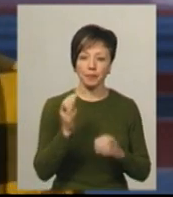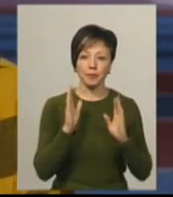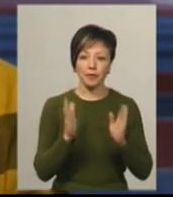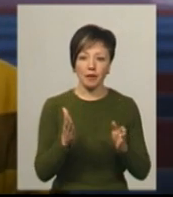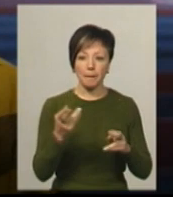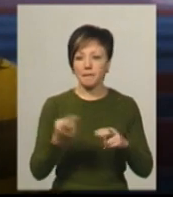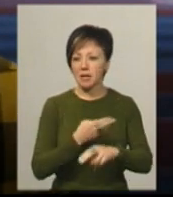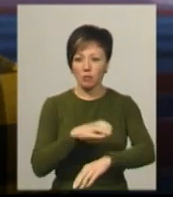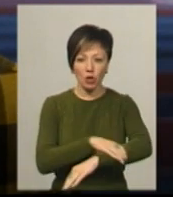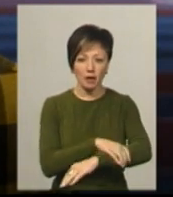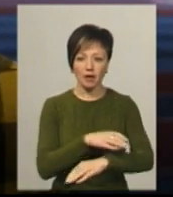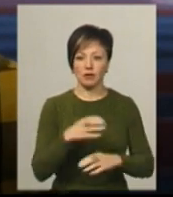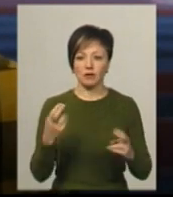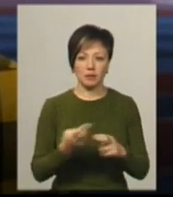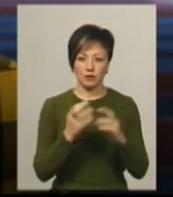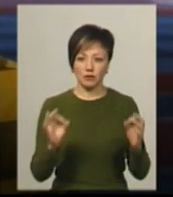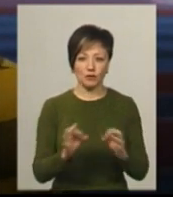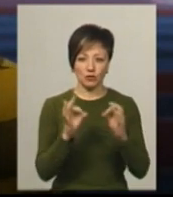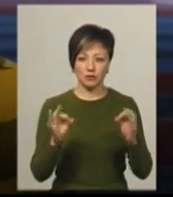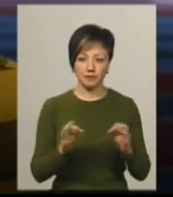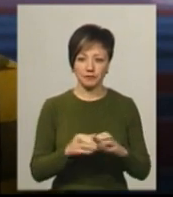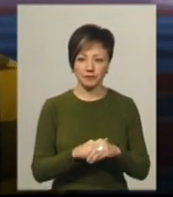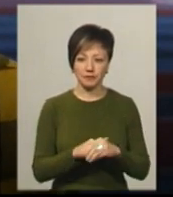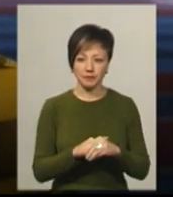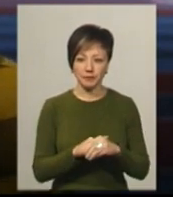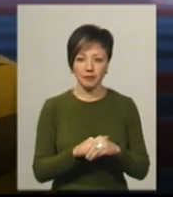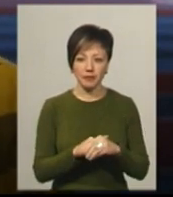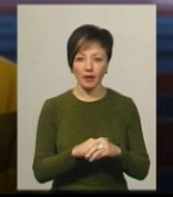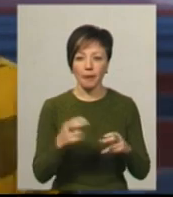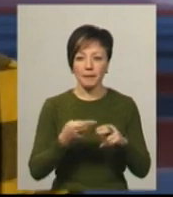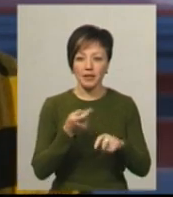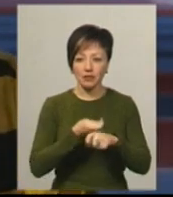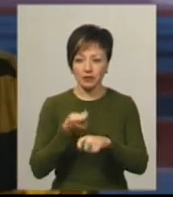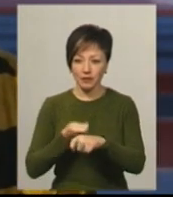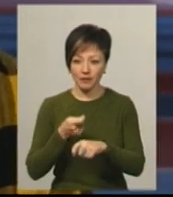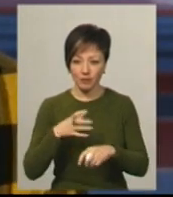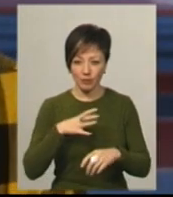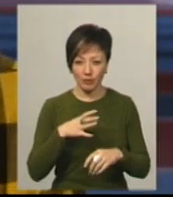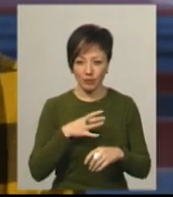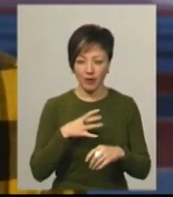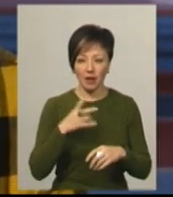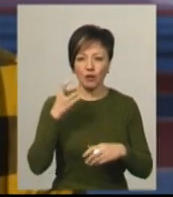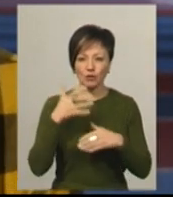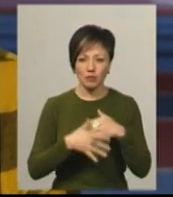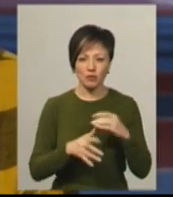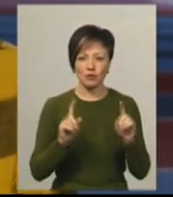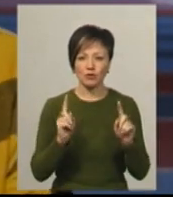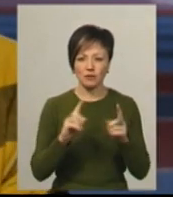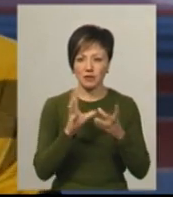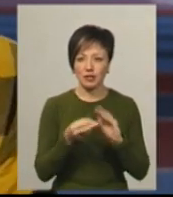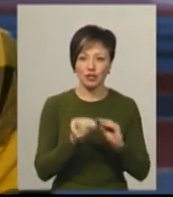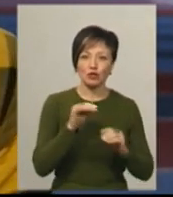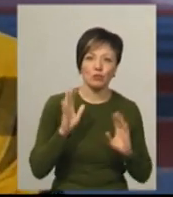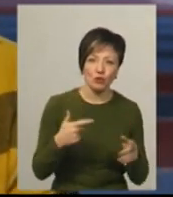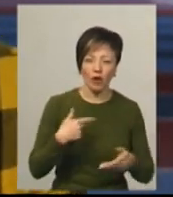без протезу, навіть там з апаратами, навіть ще без швів, з відкритими ранами. Не розуміючи взагалі, чи